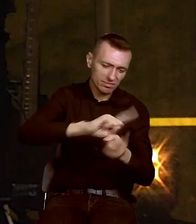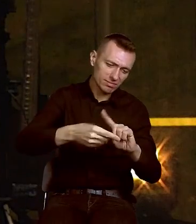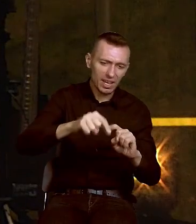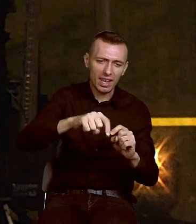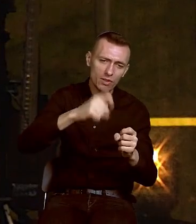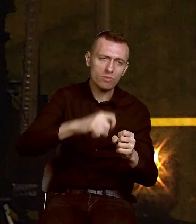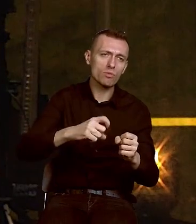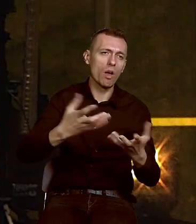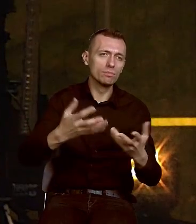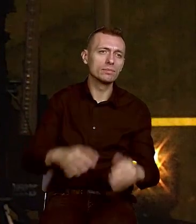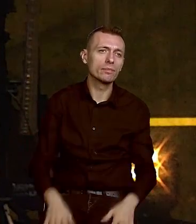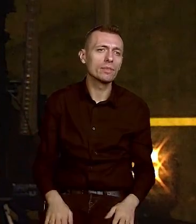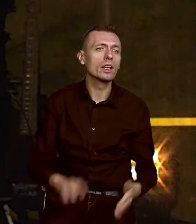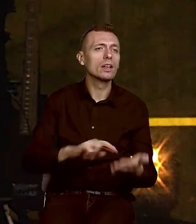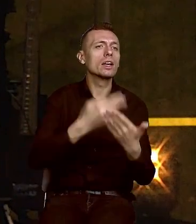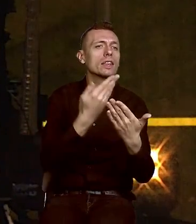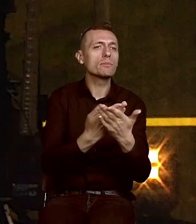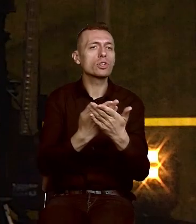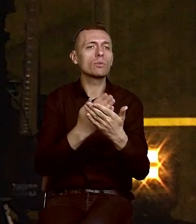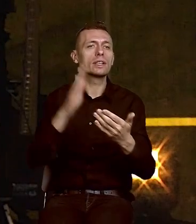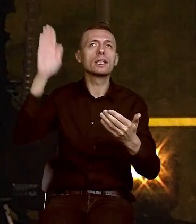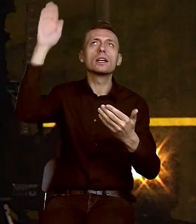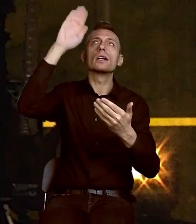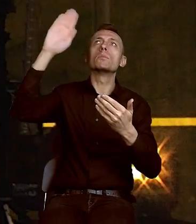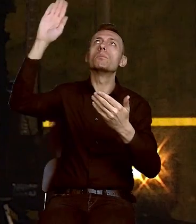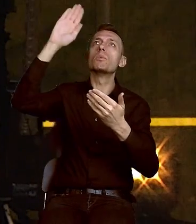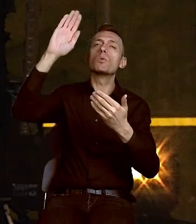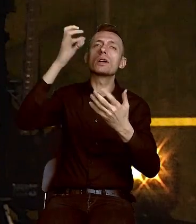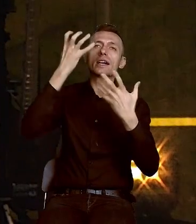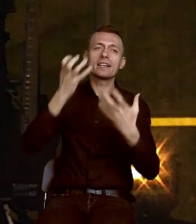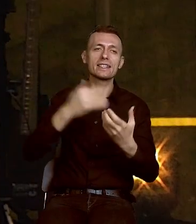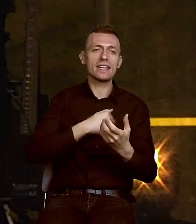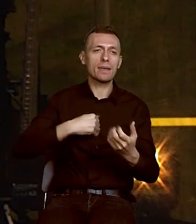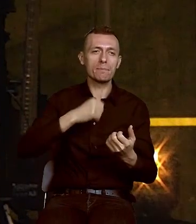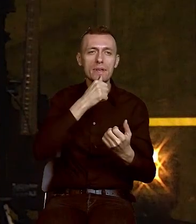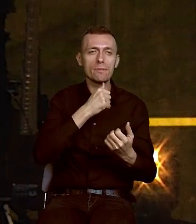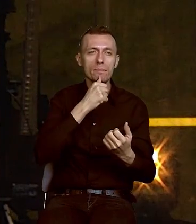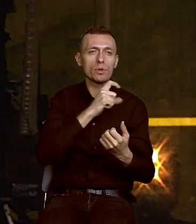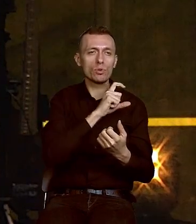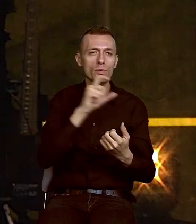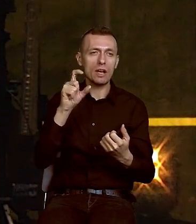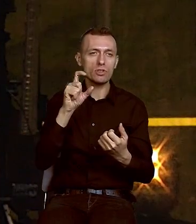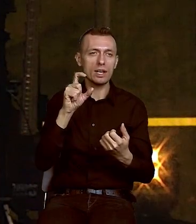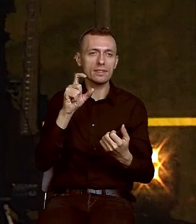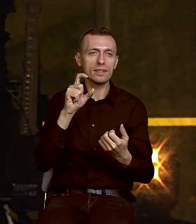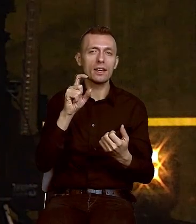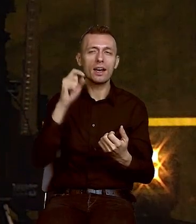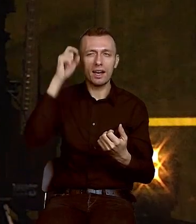Bóg posyła próbę, a szatan zmienia ją w pokusę. Wyobraź sobie, że tracisz pracę.